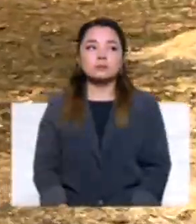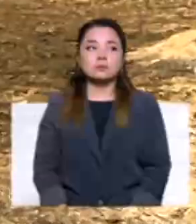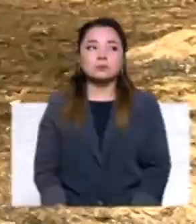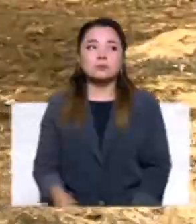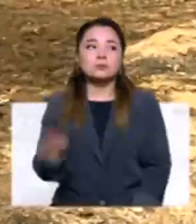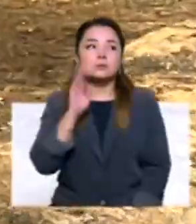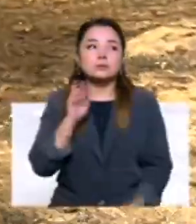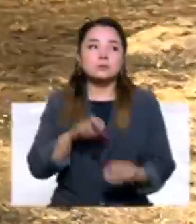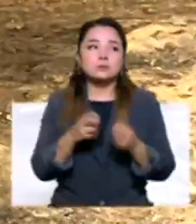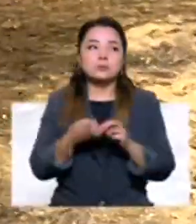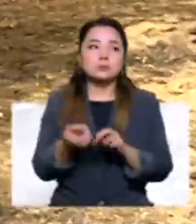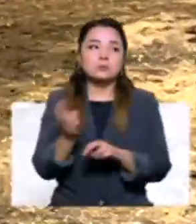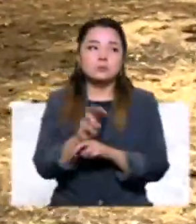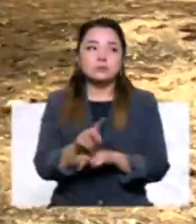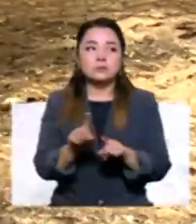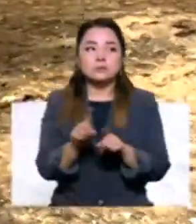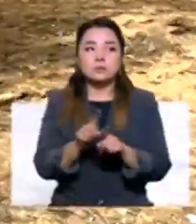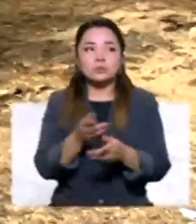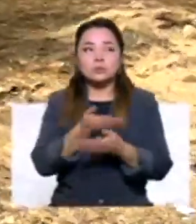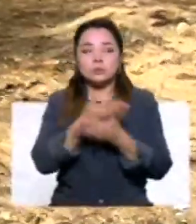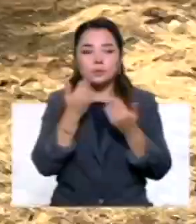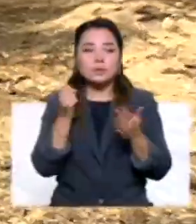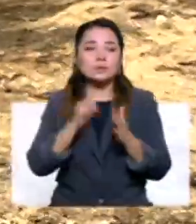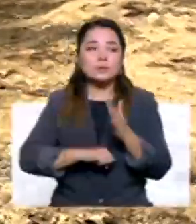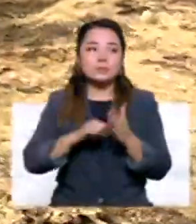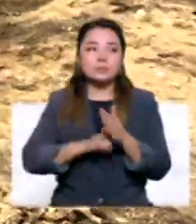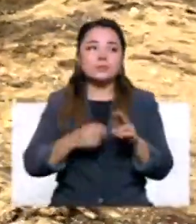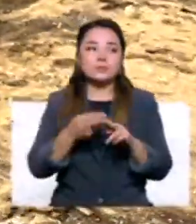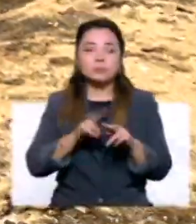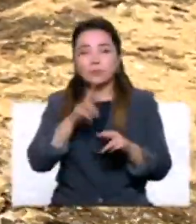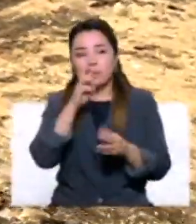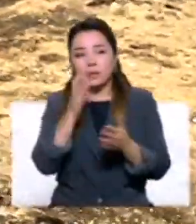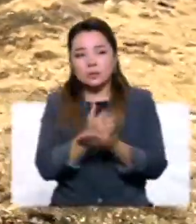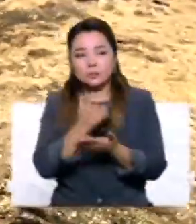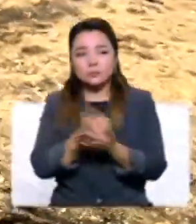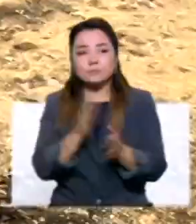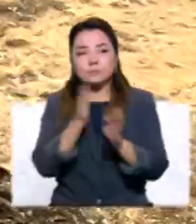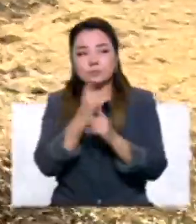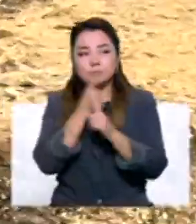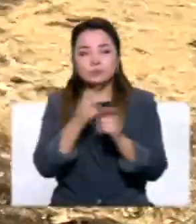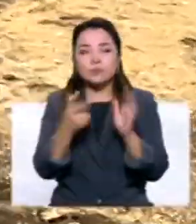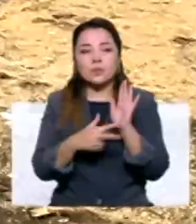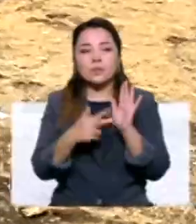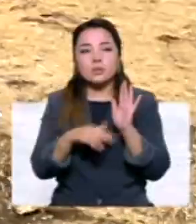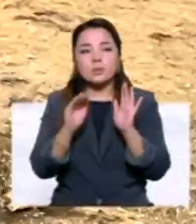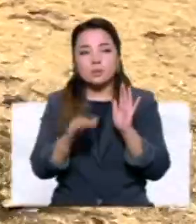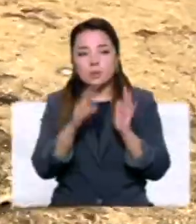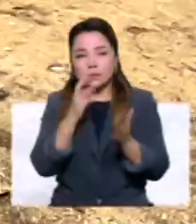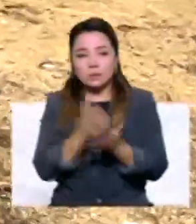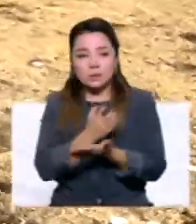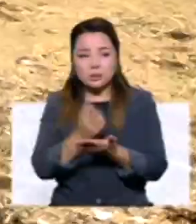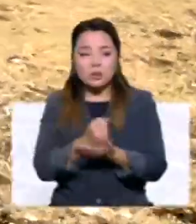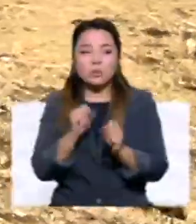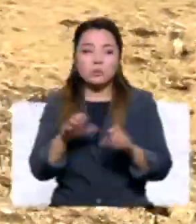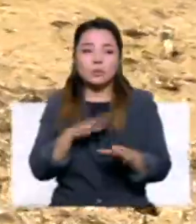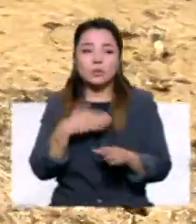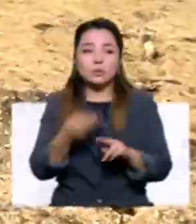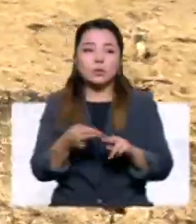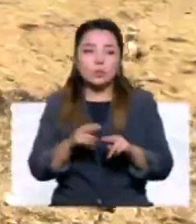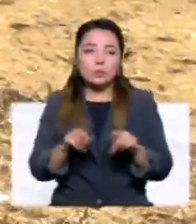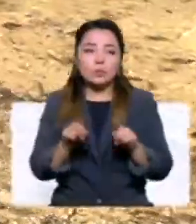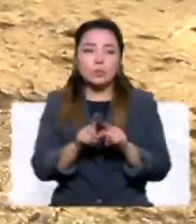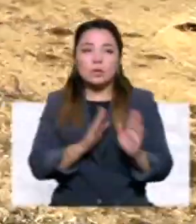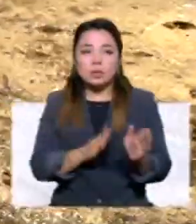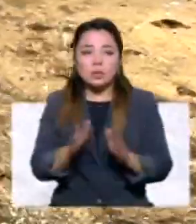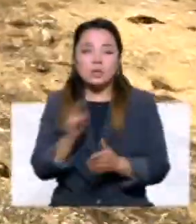Су саласына барамын деушілердің жоқтығының тағы бір себебі жалақы. Гидрологтардың айлығы 80 мың теңге. Шамасында мүмкін осы жағын